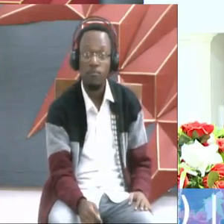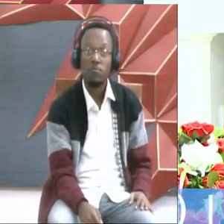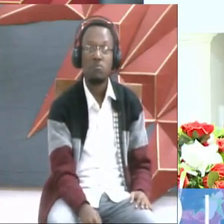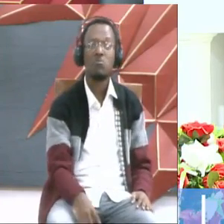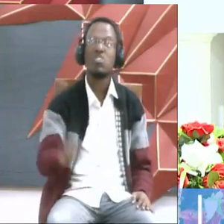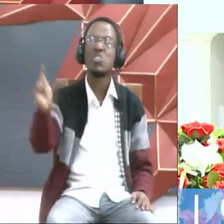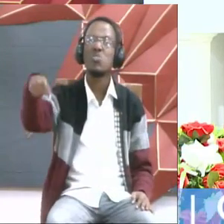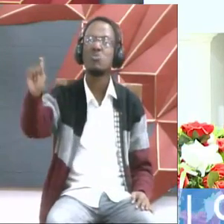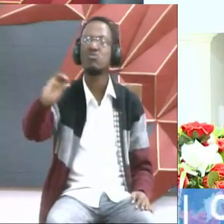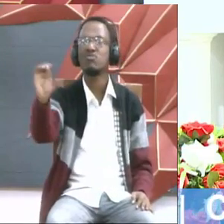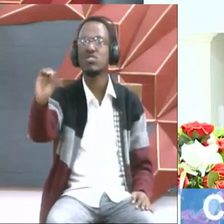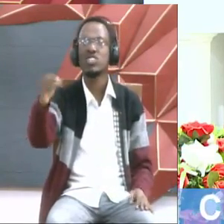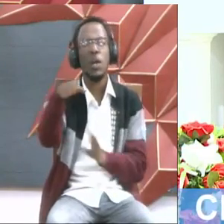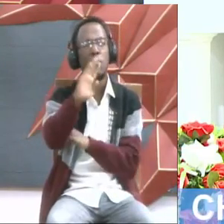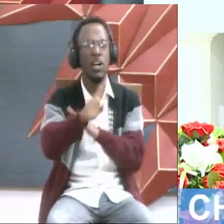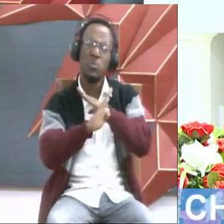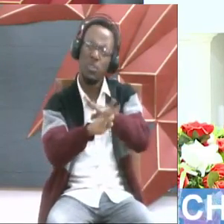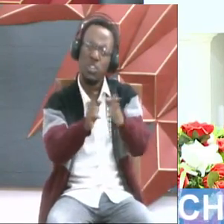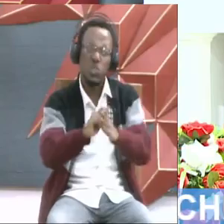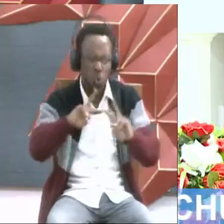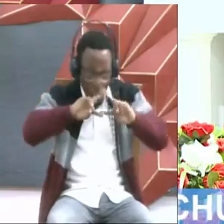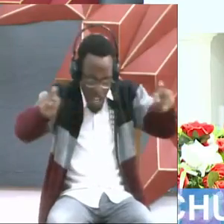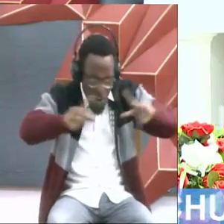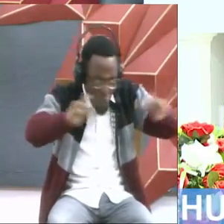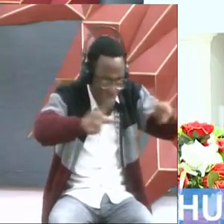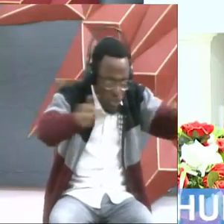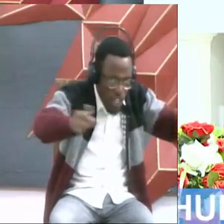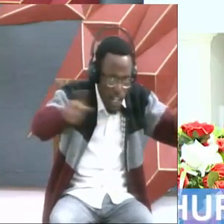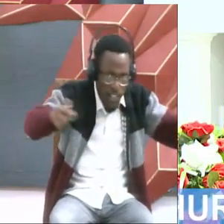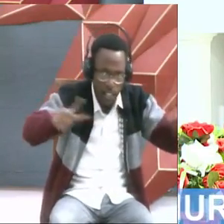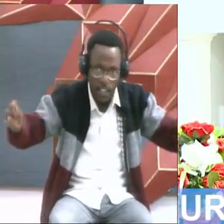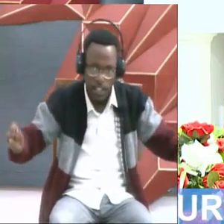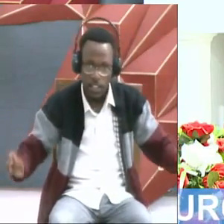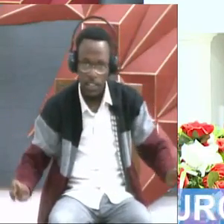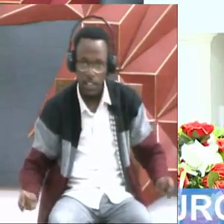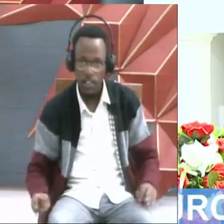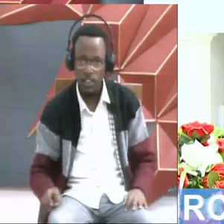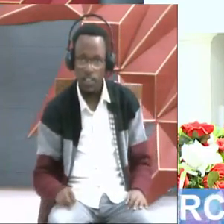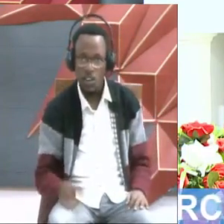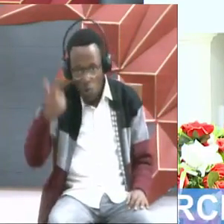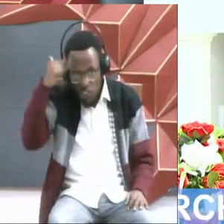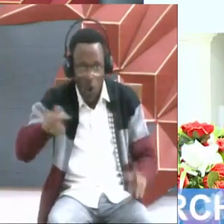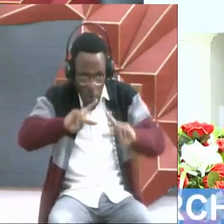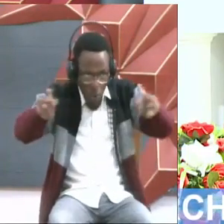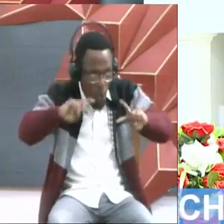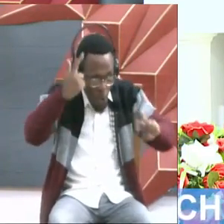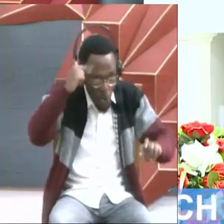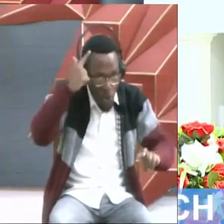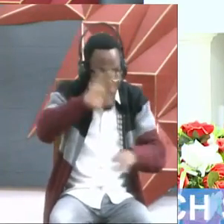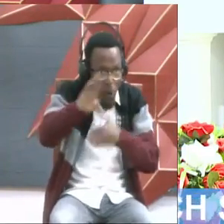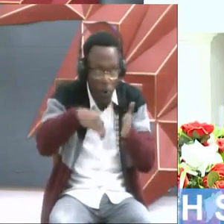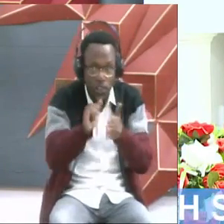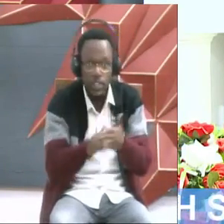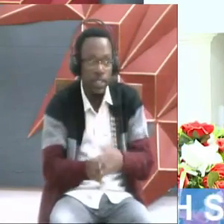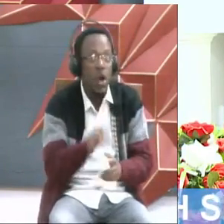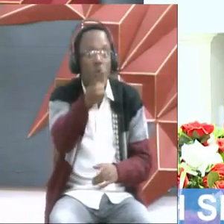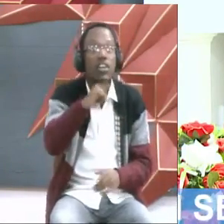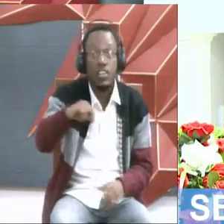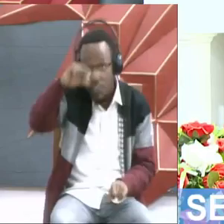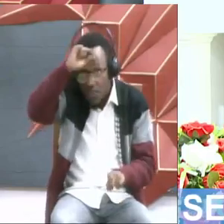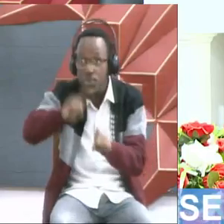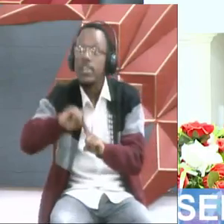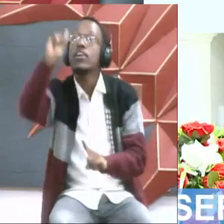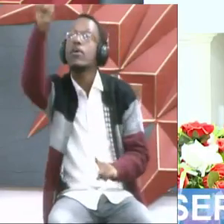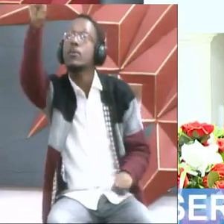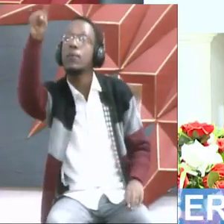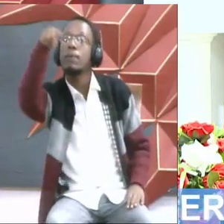jamais Imana ibarinde guhiga gushaka murondera kumenya byose turazi ko nuzenye uriya ni wa mufrere no